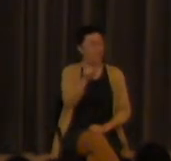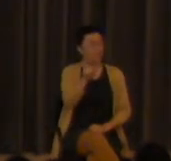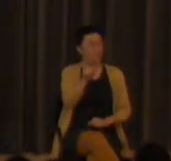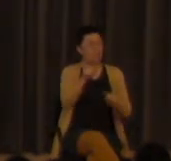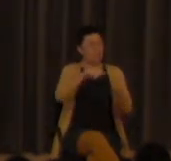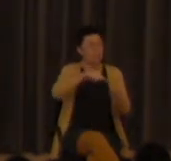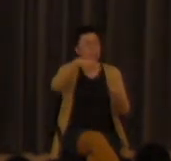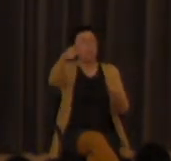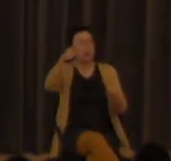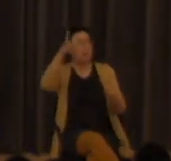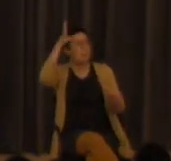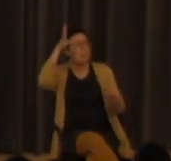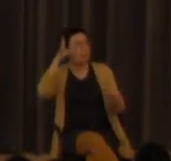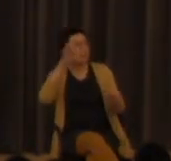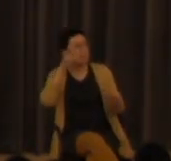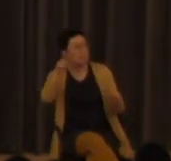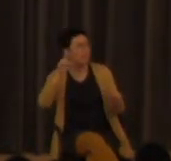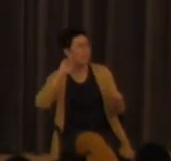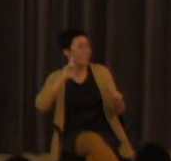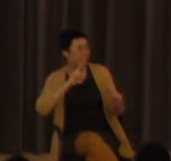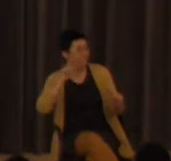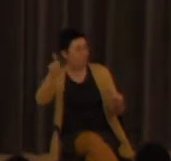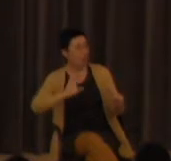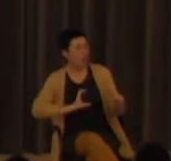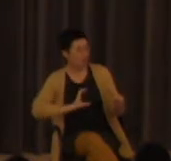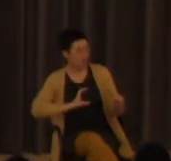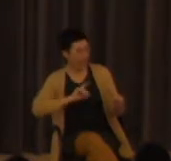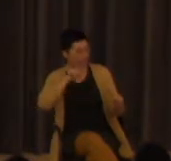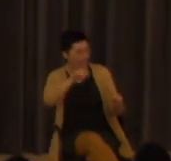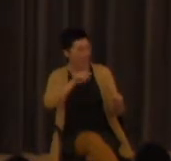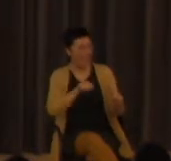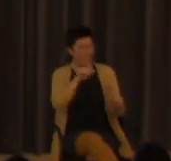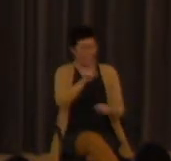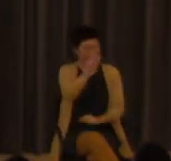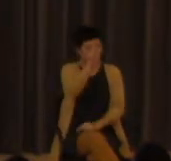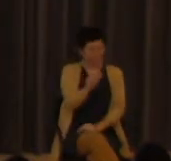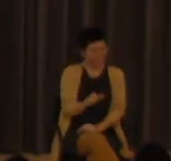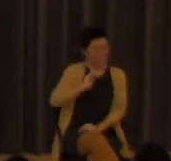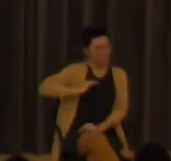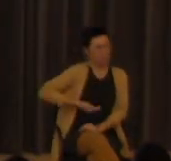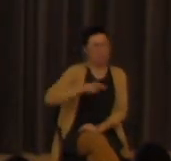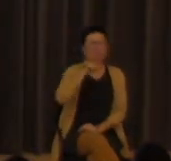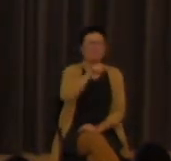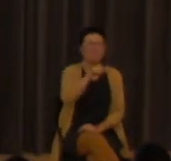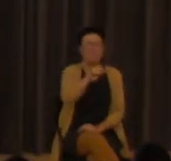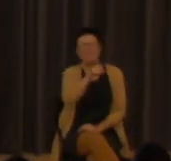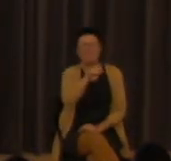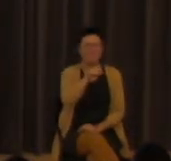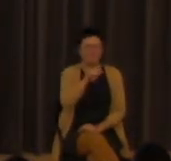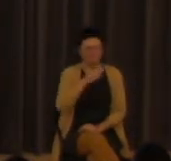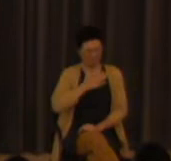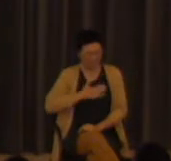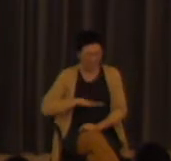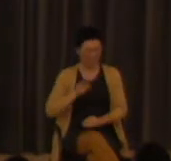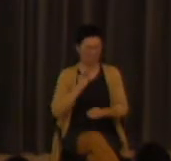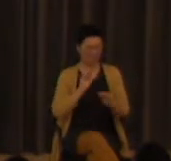que és la filla de Calafell, doncs sentia que no volia seguir amb